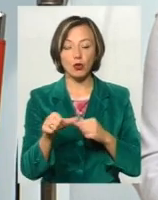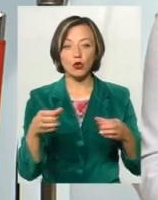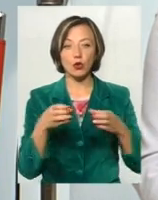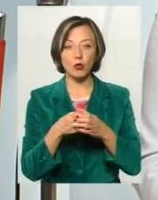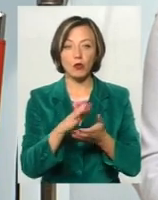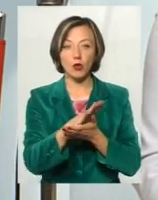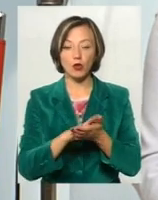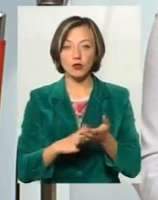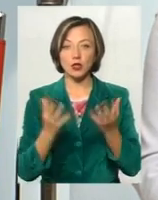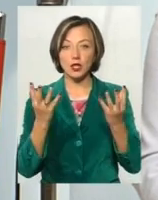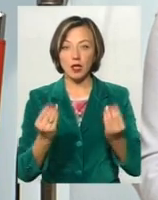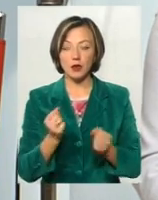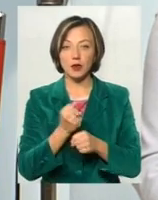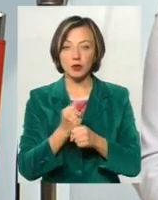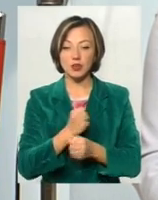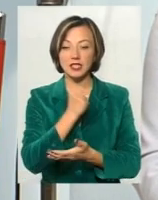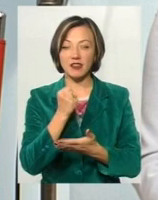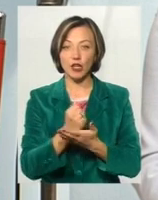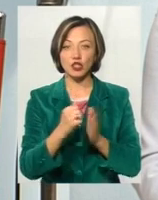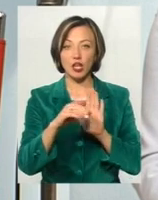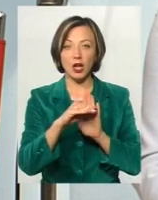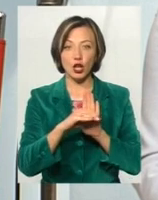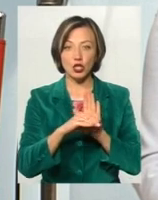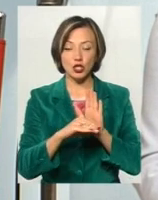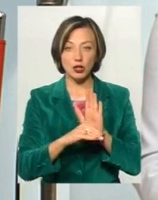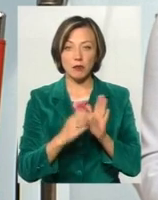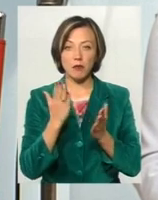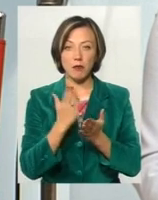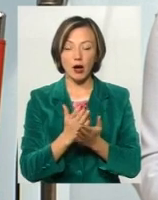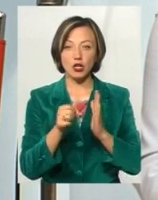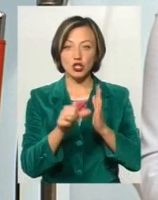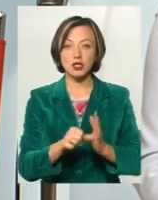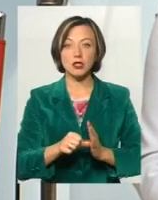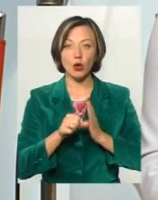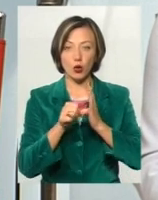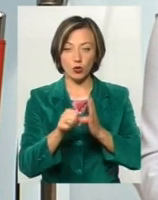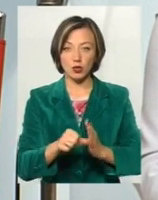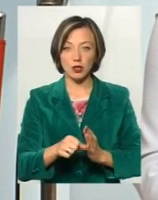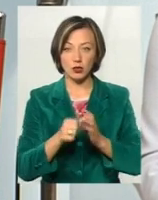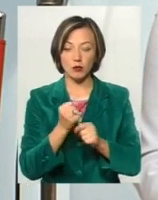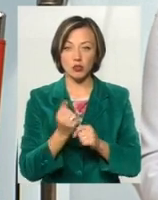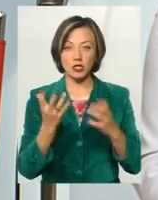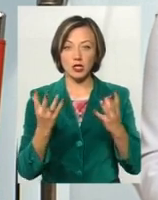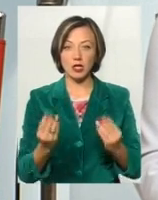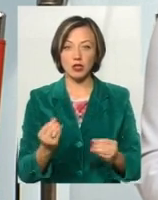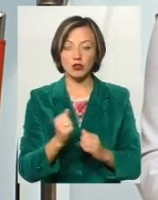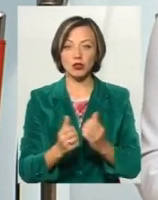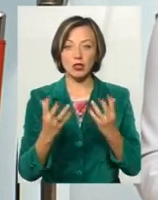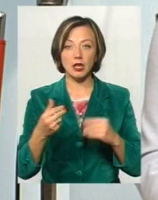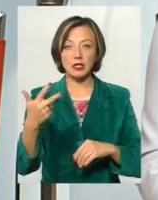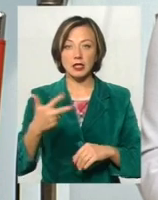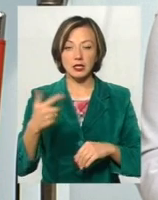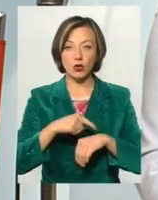дня функціонує, у неї є затверджений режим, яка має 6 годин робочий день щоденно, а 30 годин